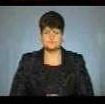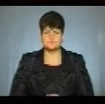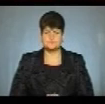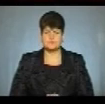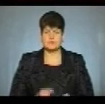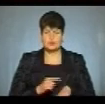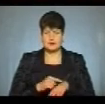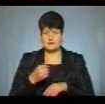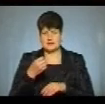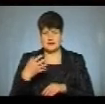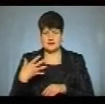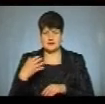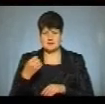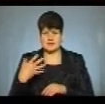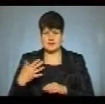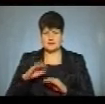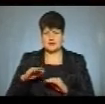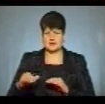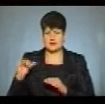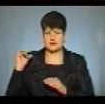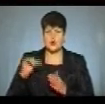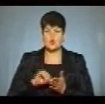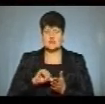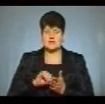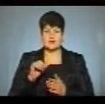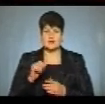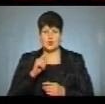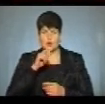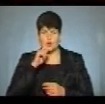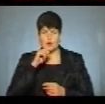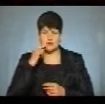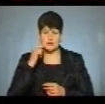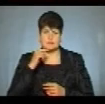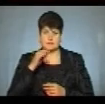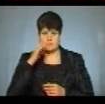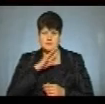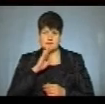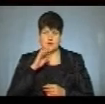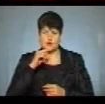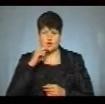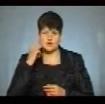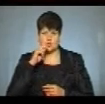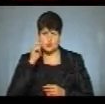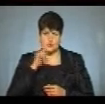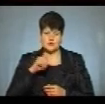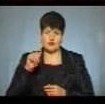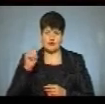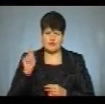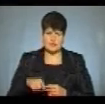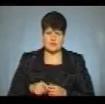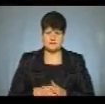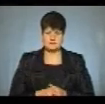годиннику 15:15 за моєю спиною діти учасників російсько-української війни з Тернопільщини, які приїхали щойно з відпочинку зі селища